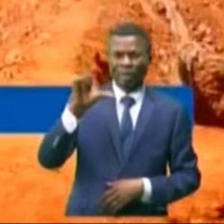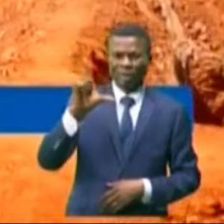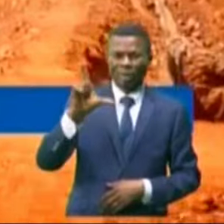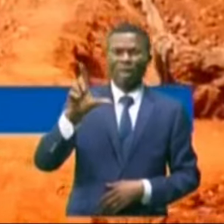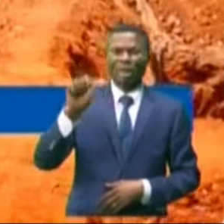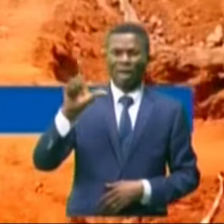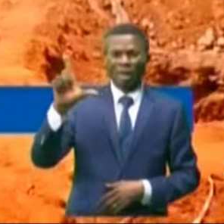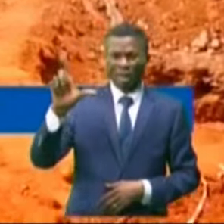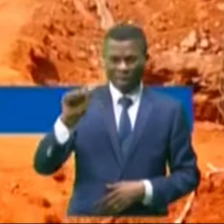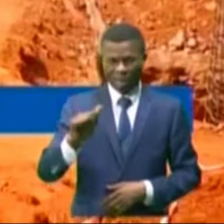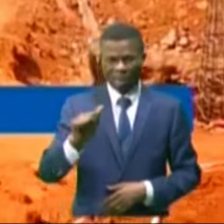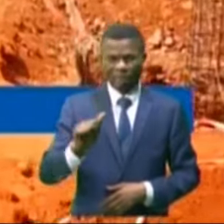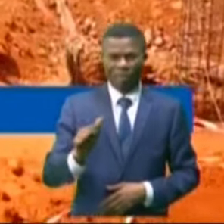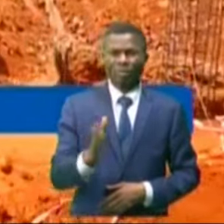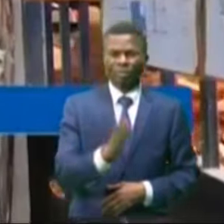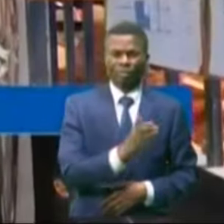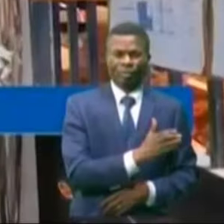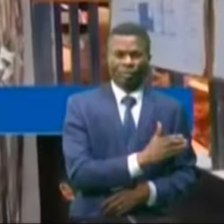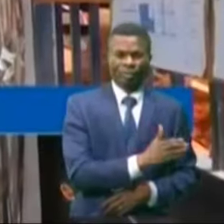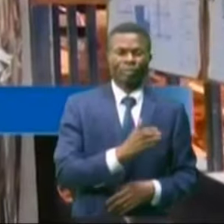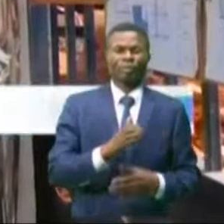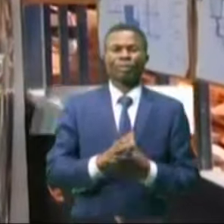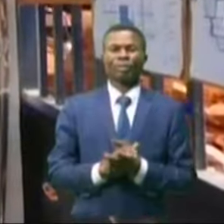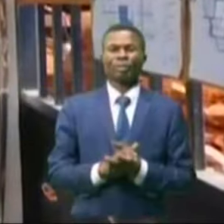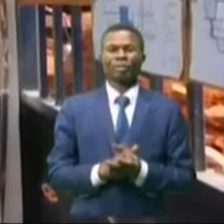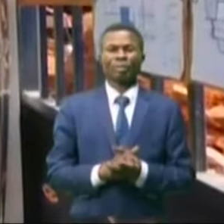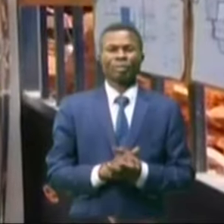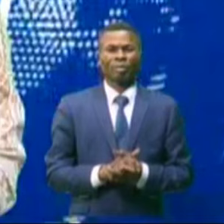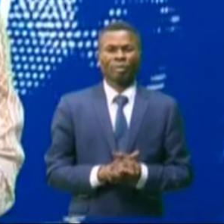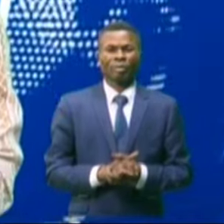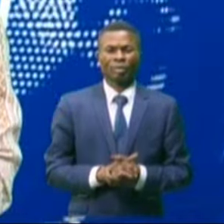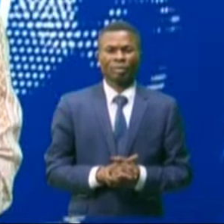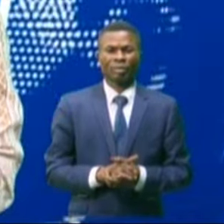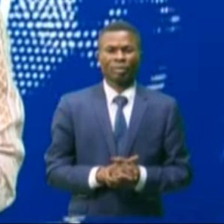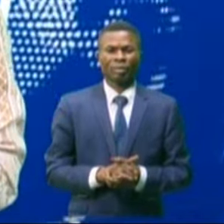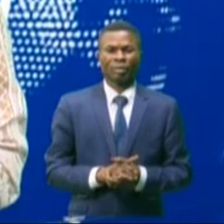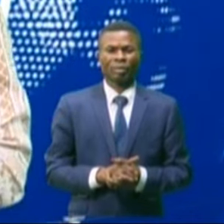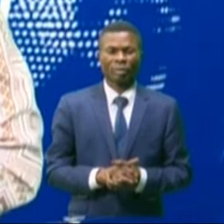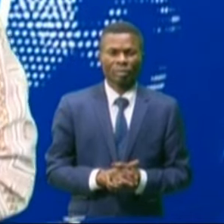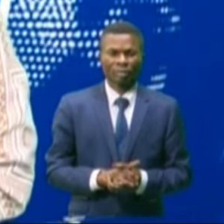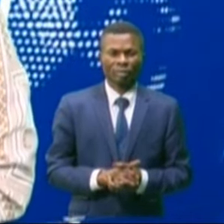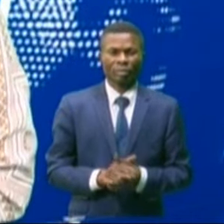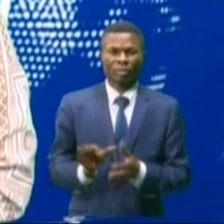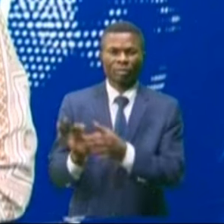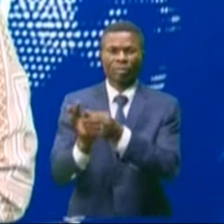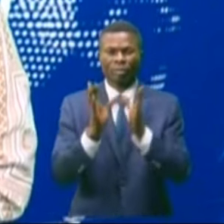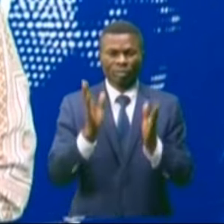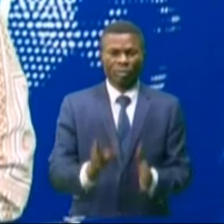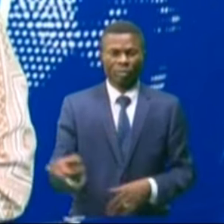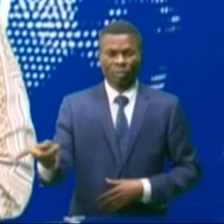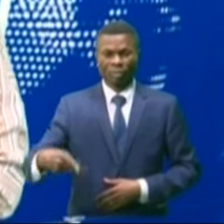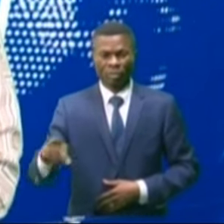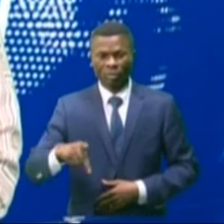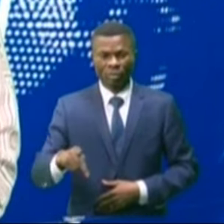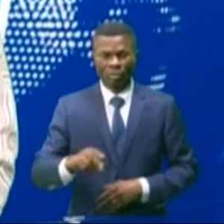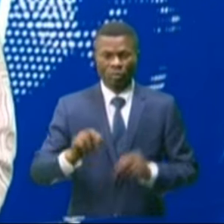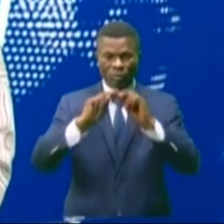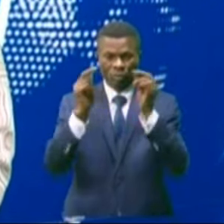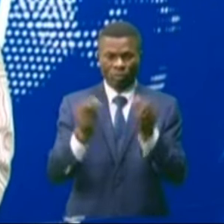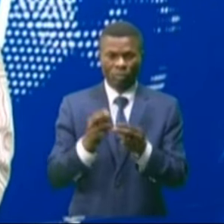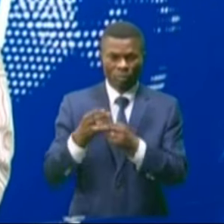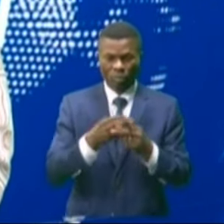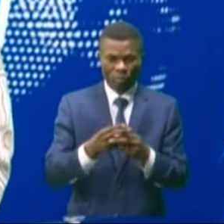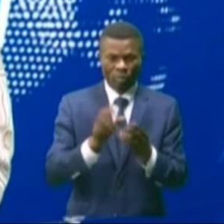l'exécutif provincial d'Ilualaba, Fimasuka Saini. Et la coordination provinciale de la cellule des suivis